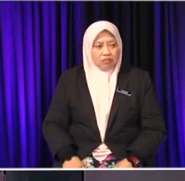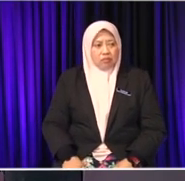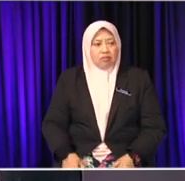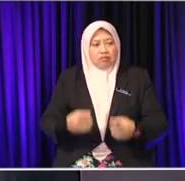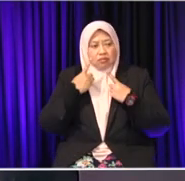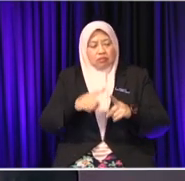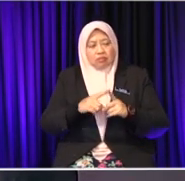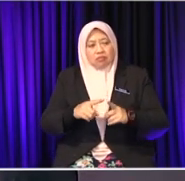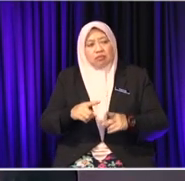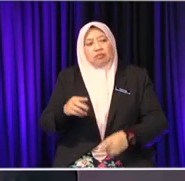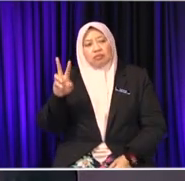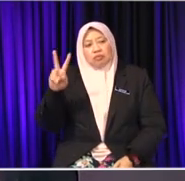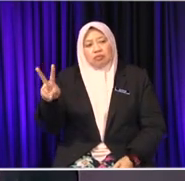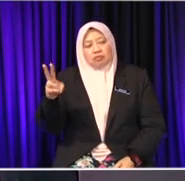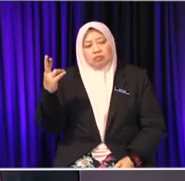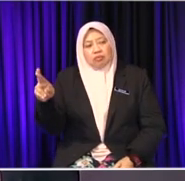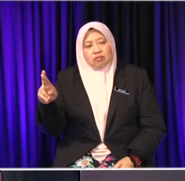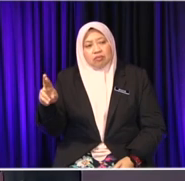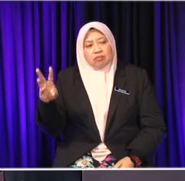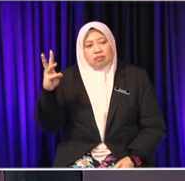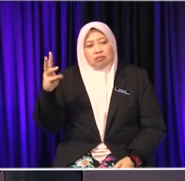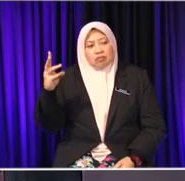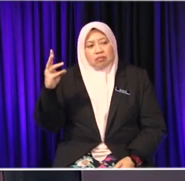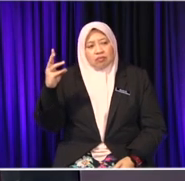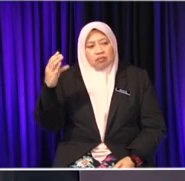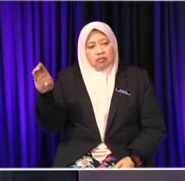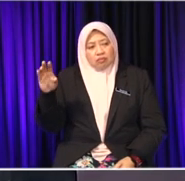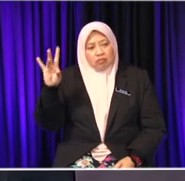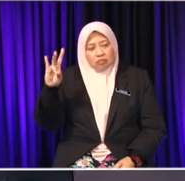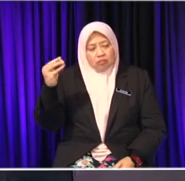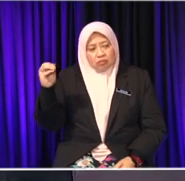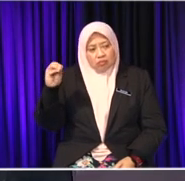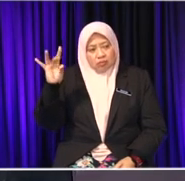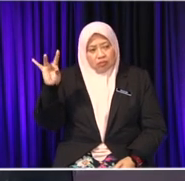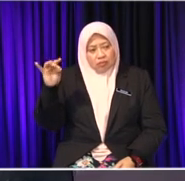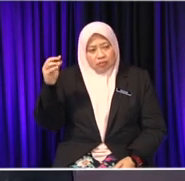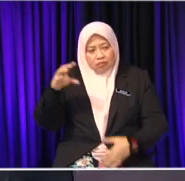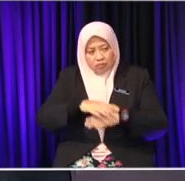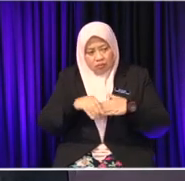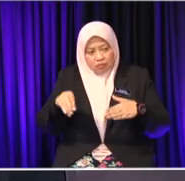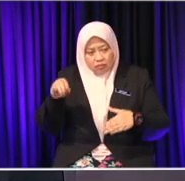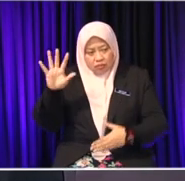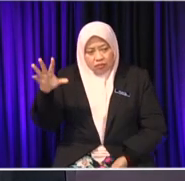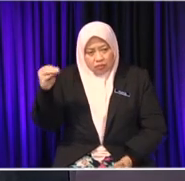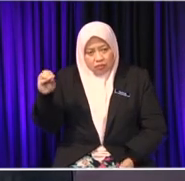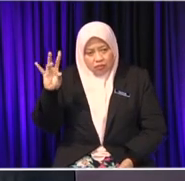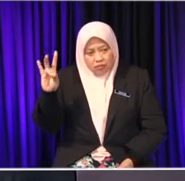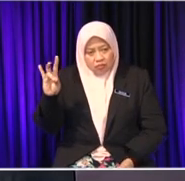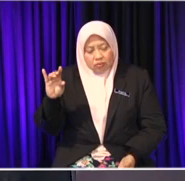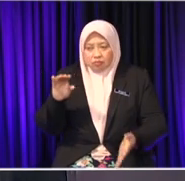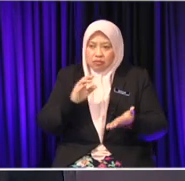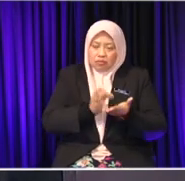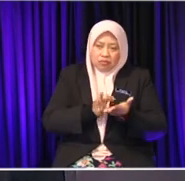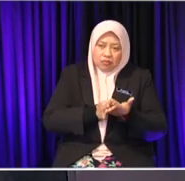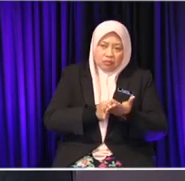Oke 2.600 kalau beli ikut syarat ini ini